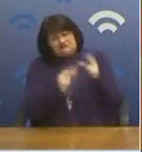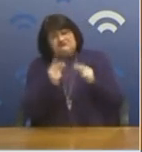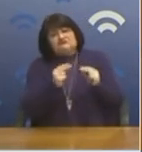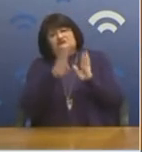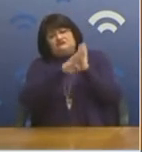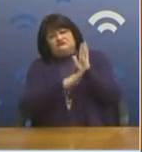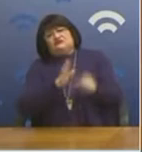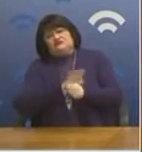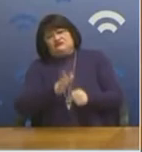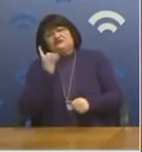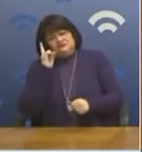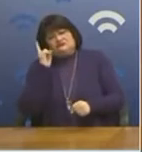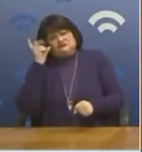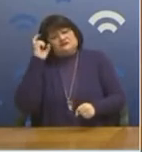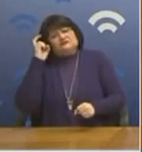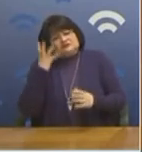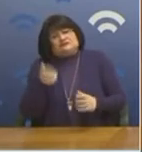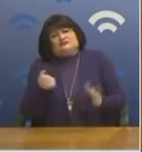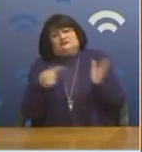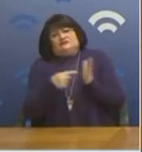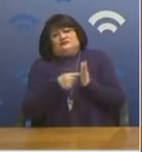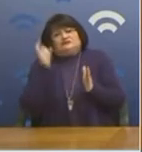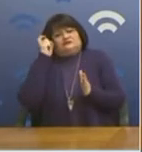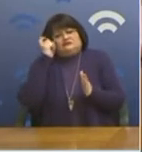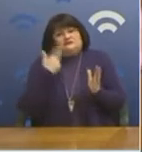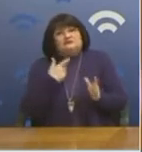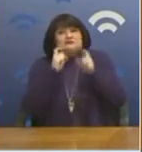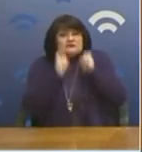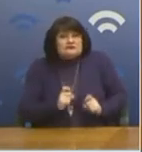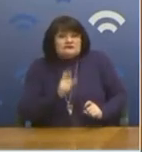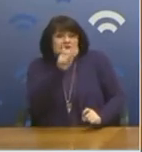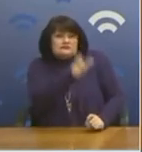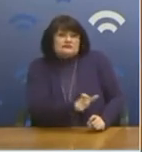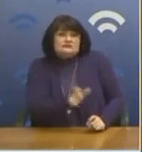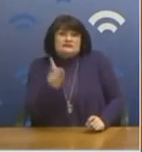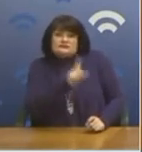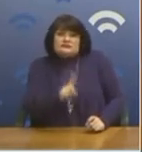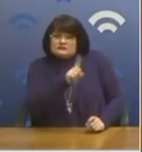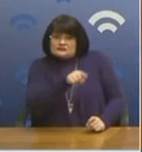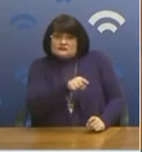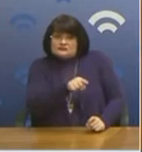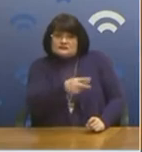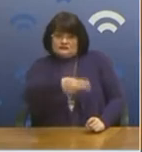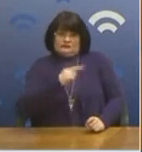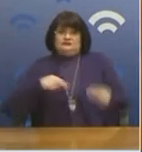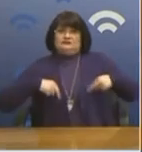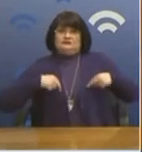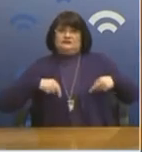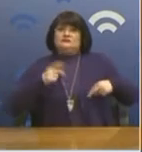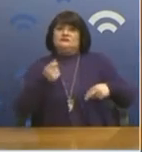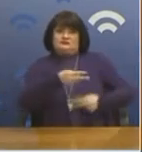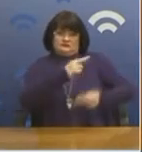χίλια πράγματα στο κεφάλι του. Αλλά είναι αναγκασμένος, αφού το Υπουργείο Οικονομικών δεν απαντάει στις βασικές